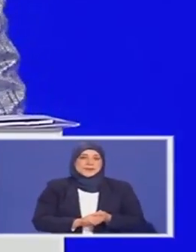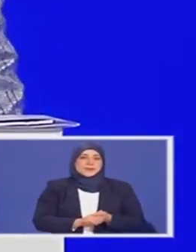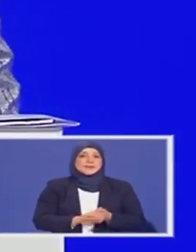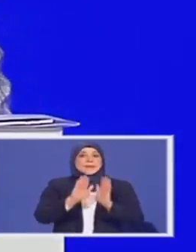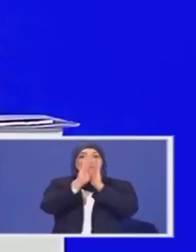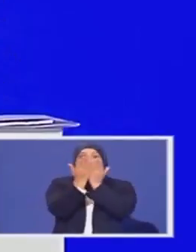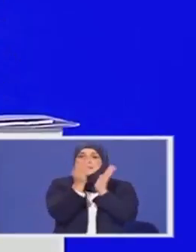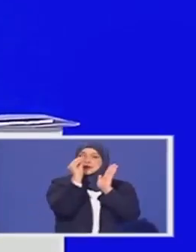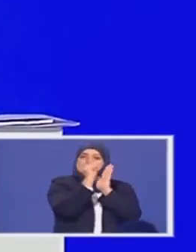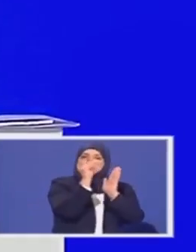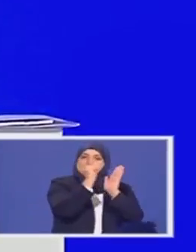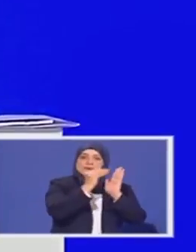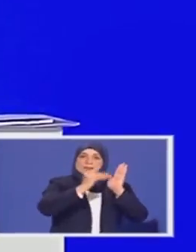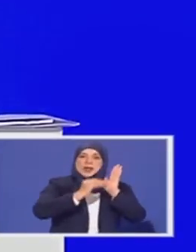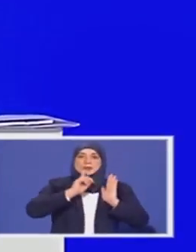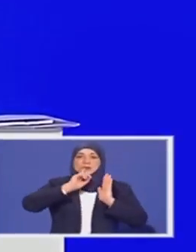والكراس الشروط بالنسبة